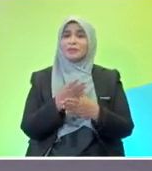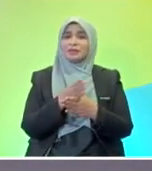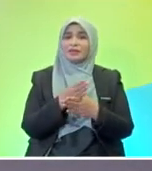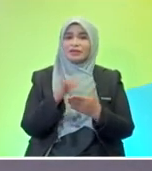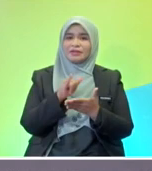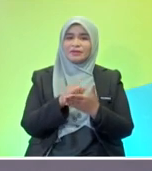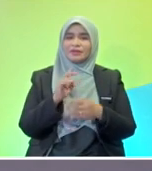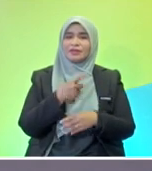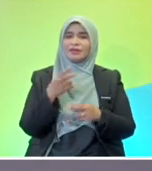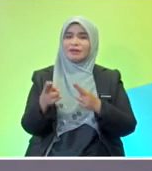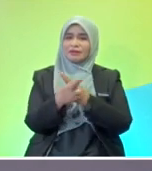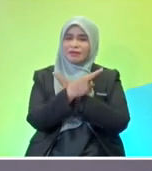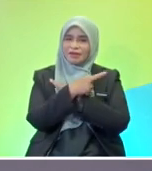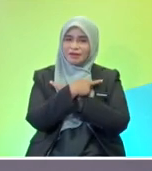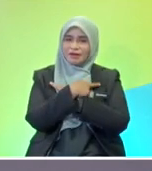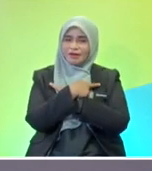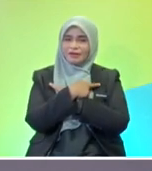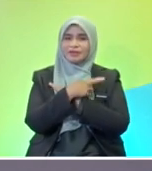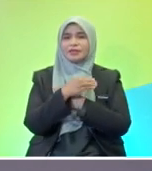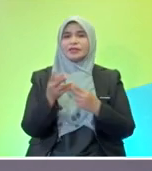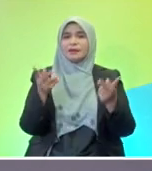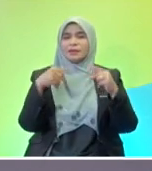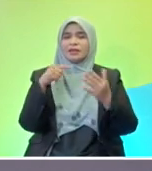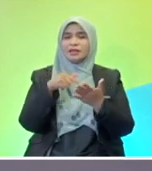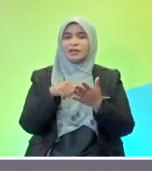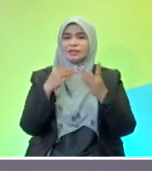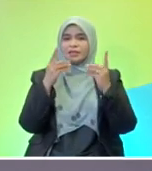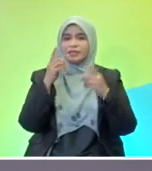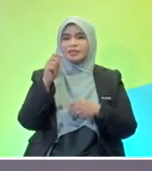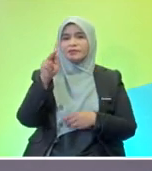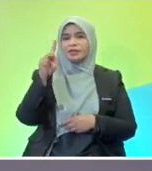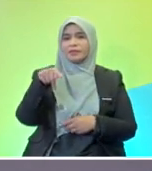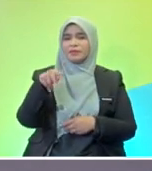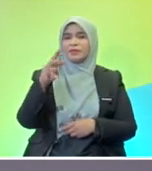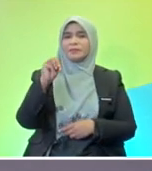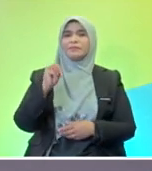berehat sebentar ya. Siapkan boneka anda dan kembali selepas ini di Didik TV KPM.